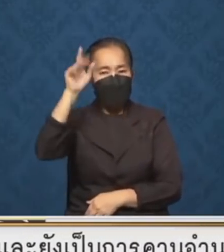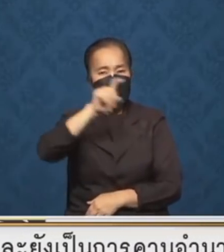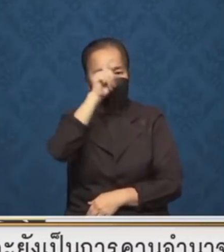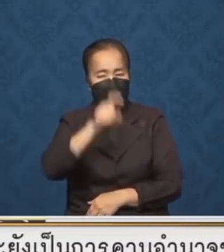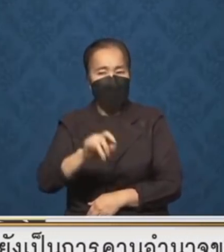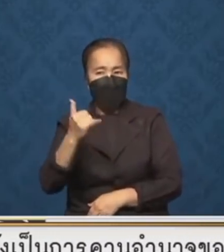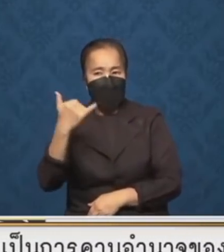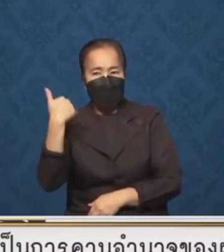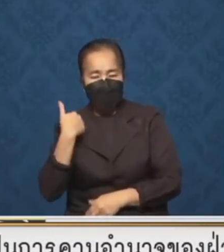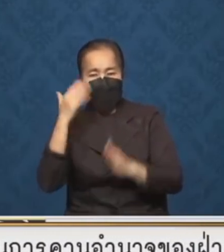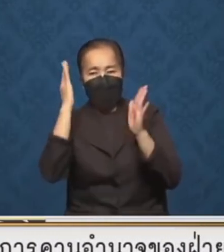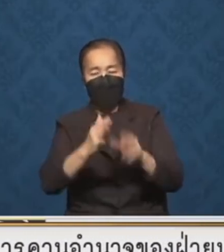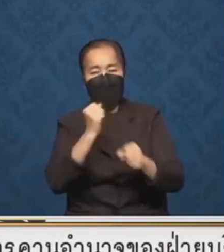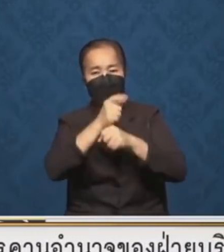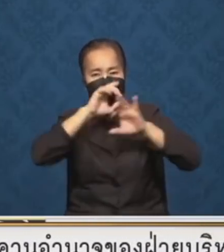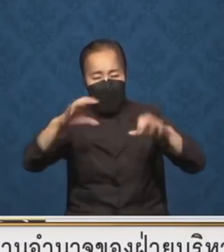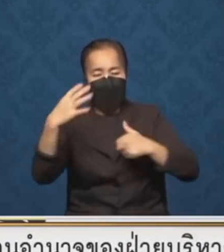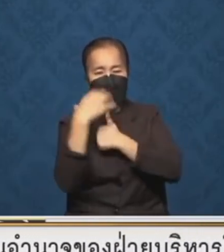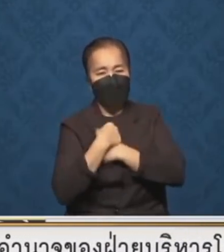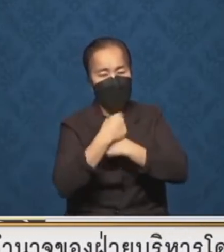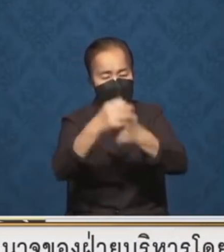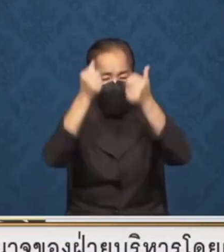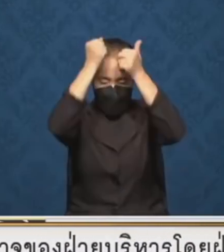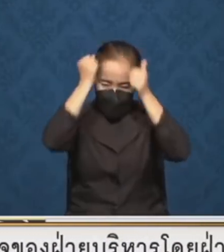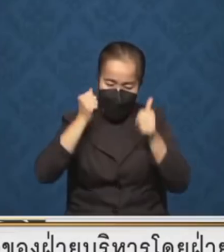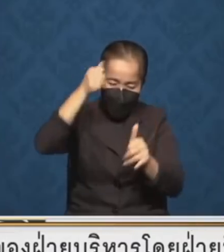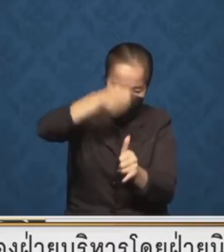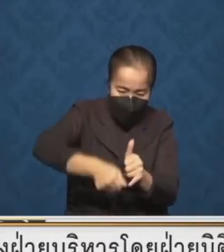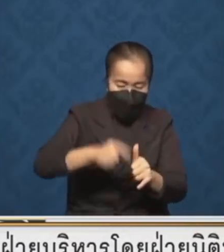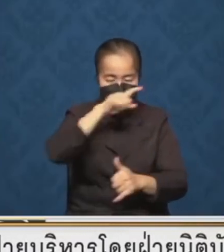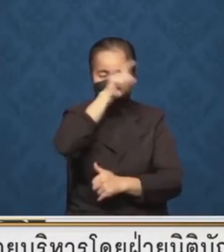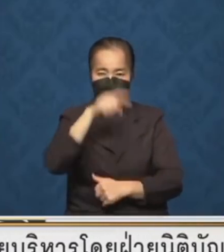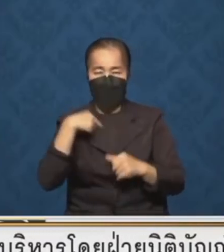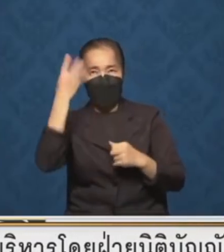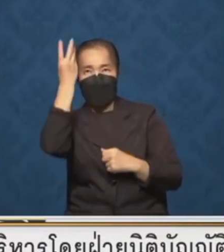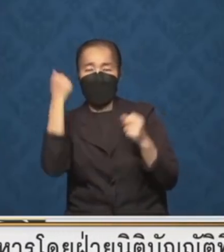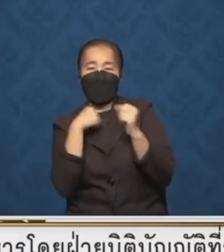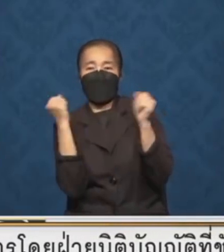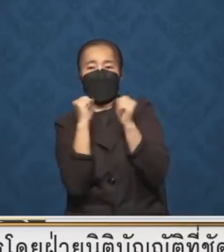ถูกเจ้าหน้าที่จับไปเอาถุงพลาสติกคลุมหัวแล้วโดนรัดจนตายเมื่อไ